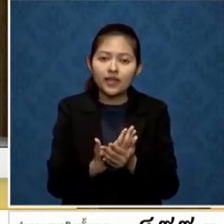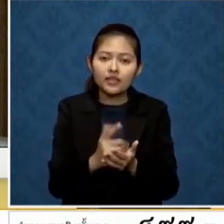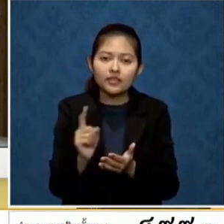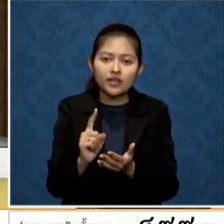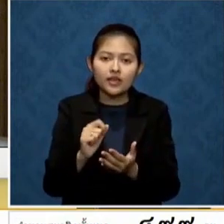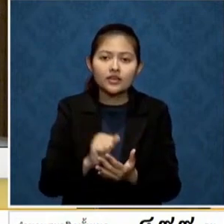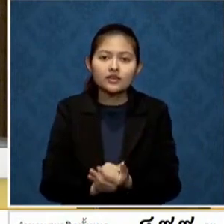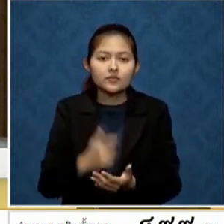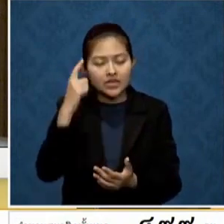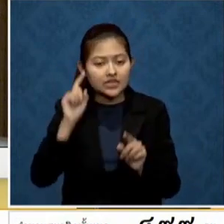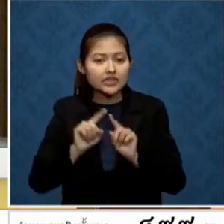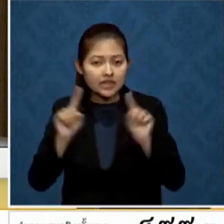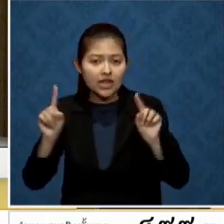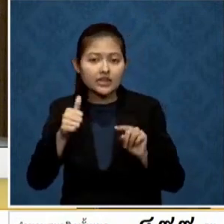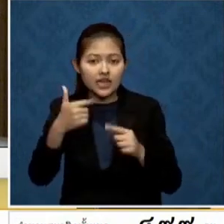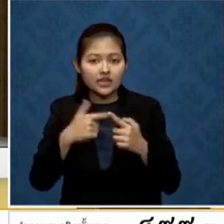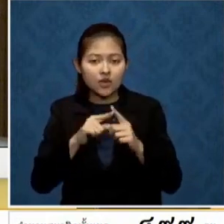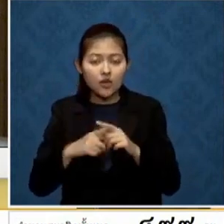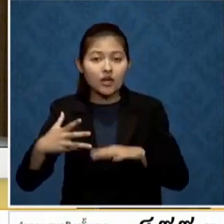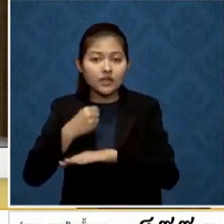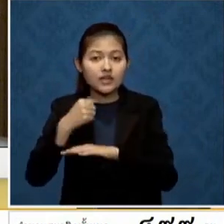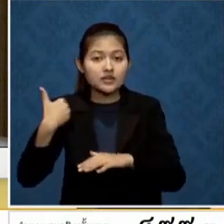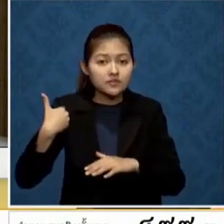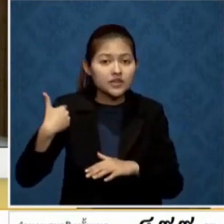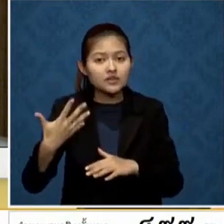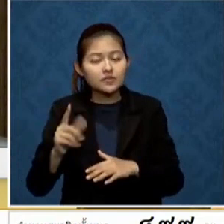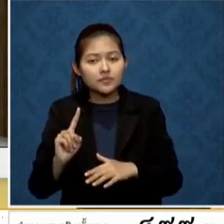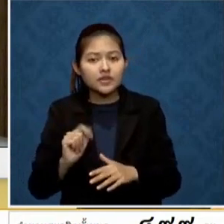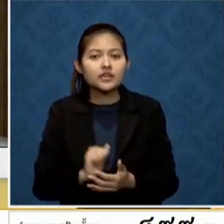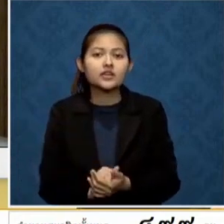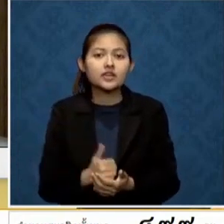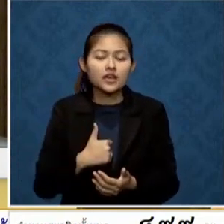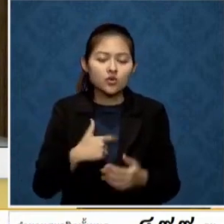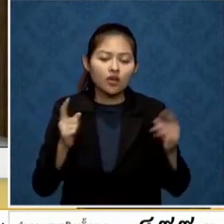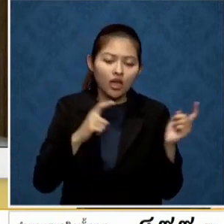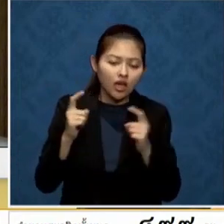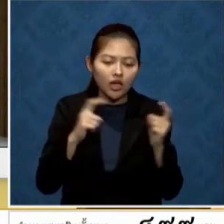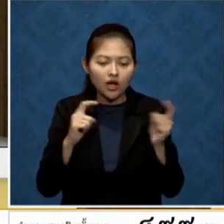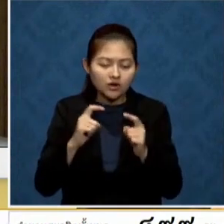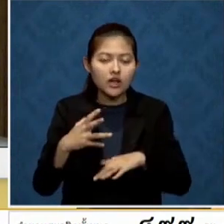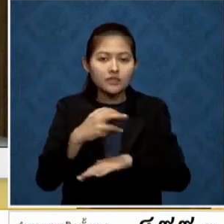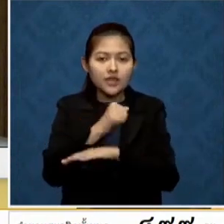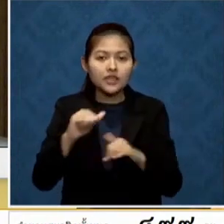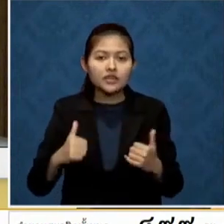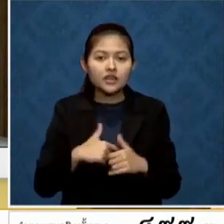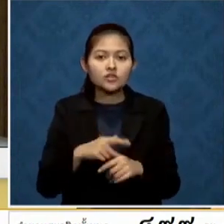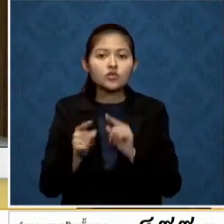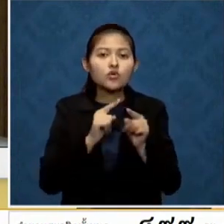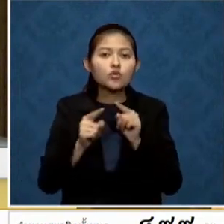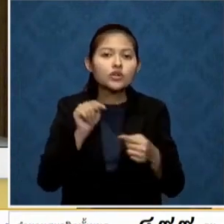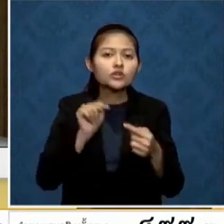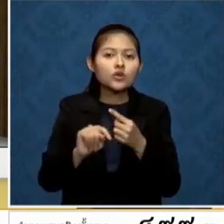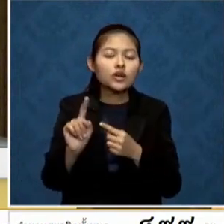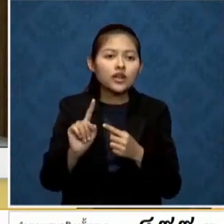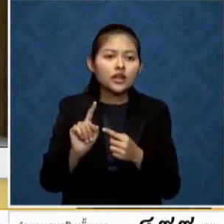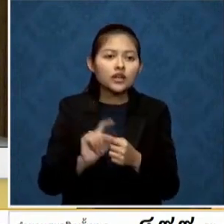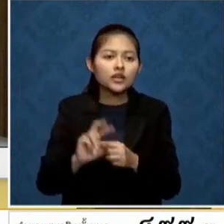แม้เราอาจจะเห็นต่างกันได้ครับว่าอำนาจนี้ควรจะมีอยู่หรือไม่ผมทราบดีว่าถ้าจะมีการถกเถียงเกี่ยวกับอำนาจนี้เนี่ยต้องไปถกเถียงกันใน